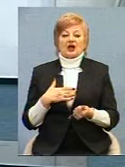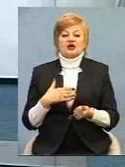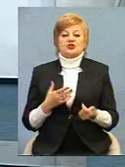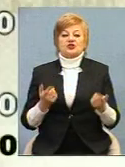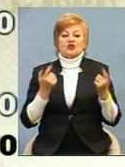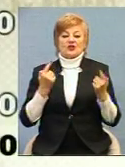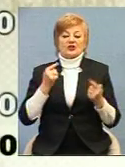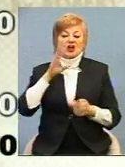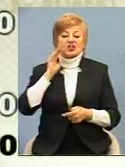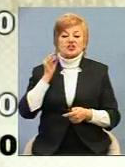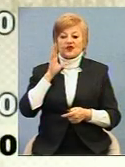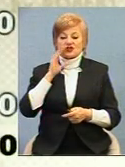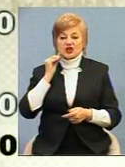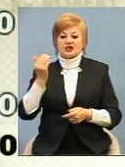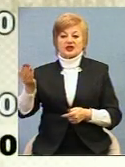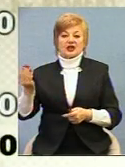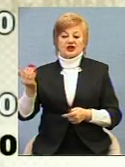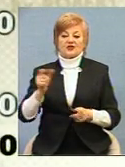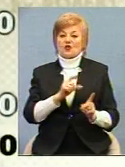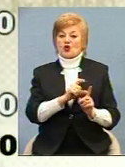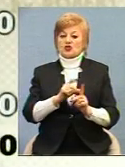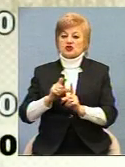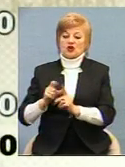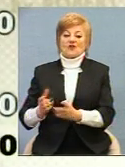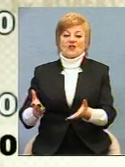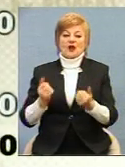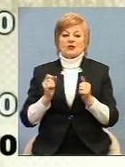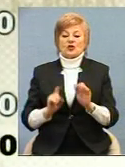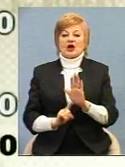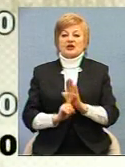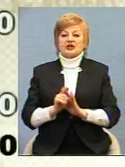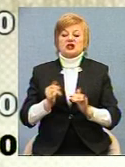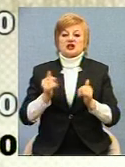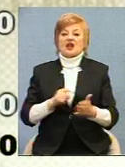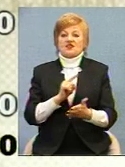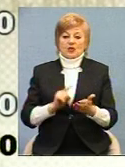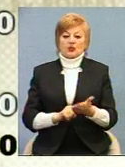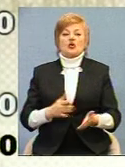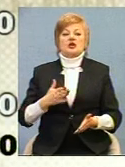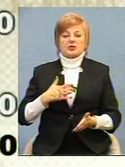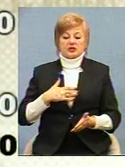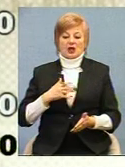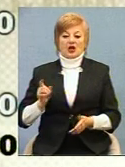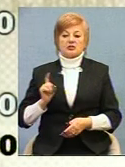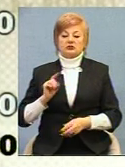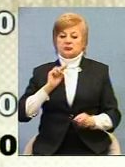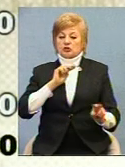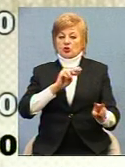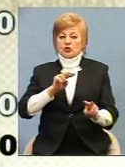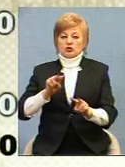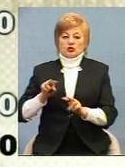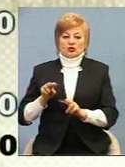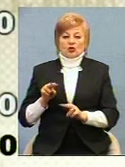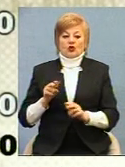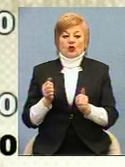великого Тараса, беремо його фразу як початок для питання. Я насторожі коло них